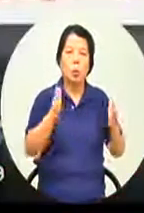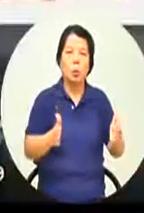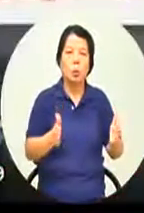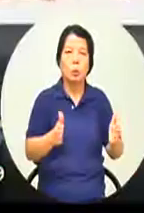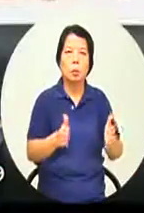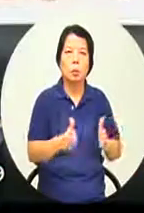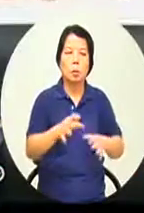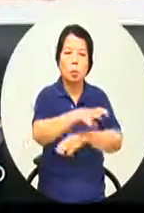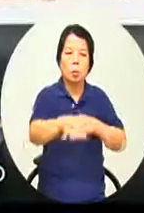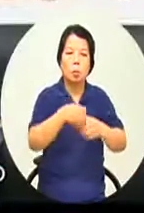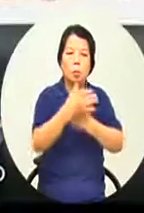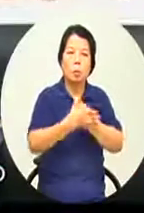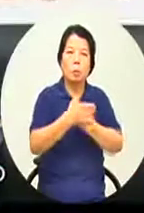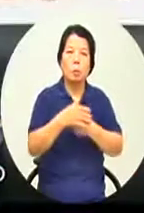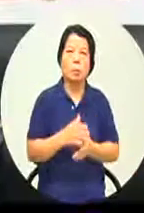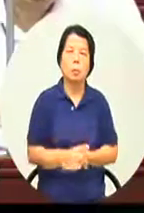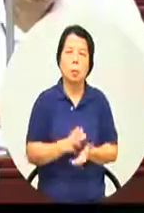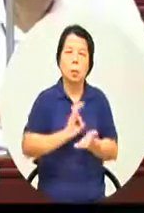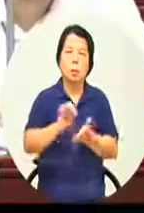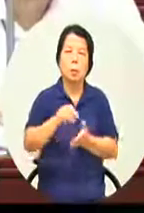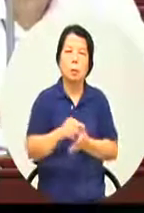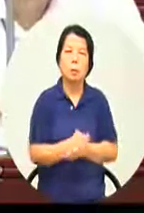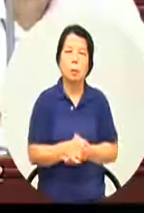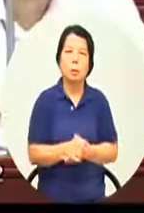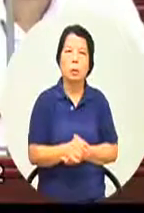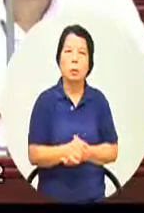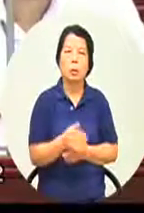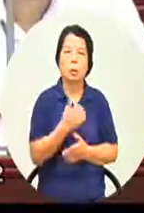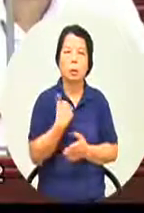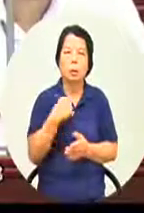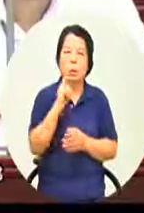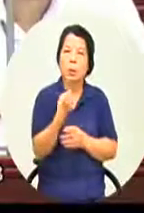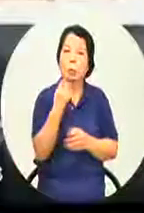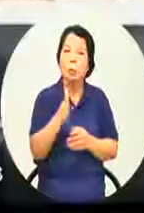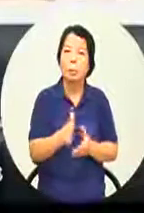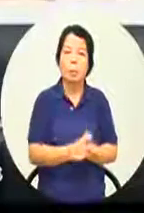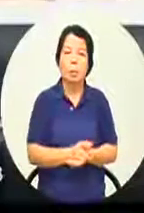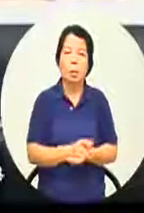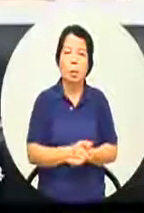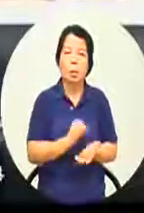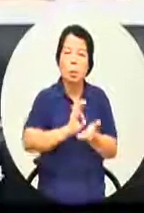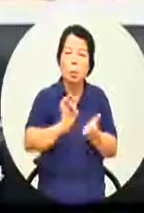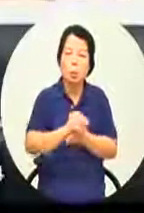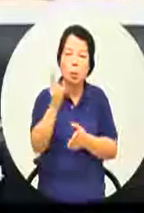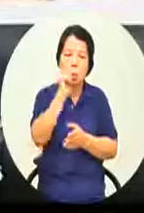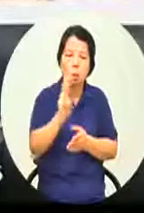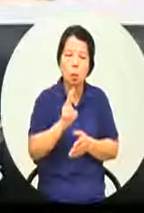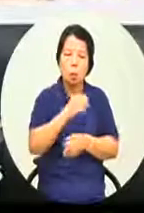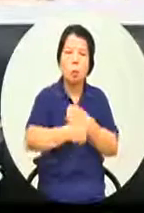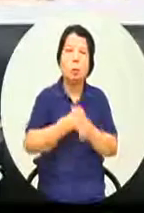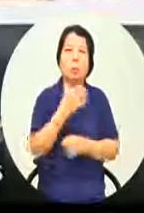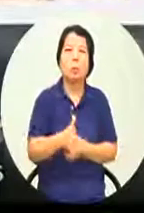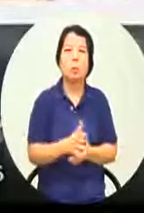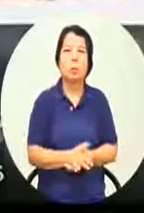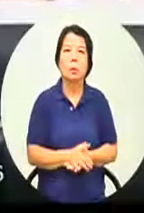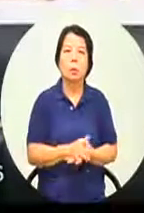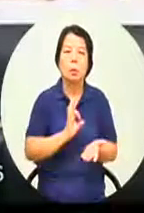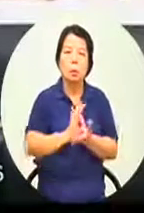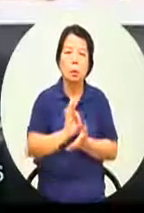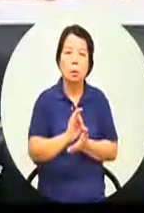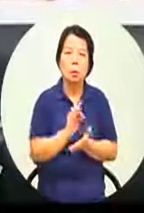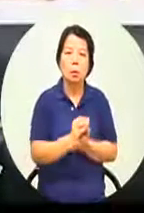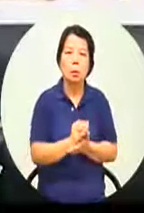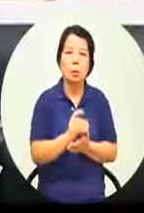来运行呢？ 是能源吗？ 它是用电，它是电动的吗？ 它不是电动的。 那不是电动是哪一种方